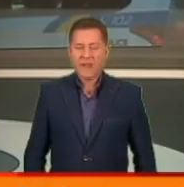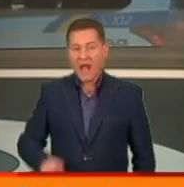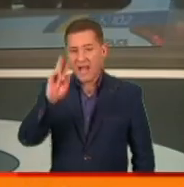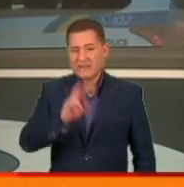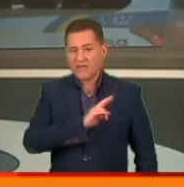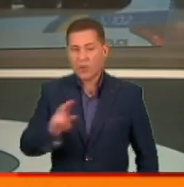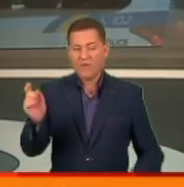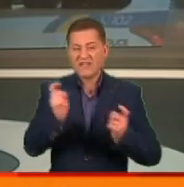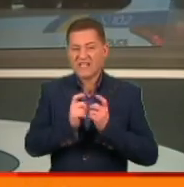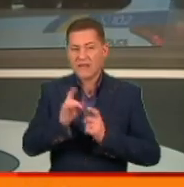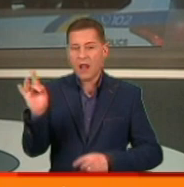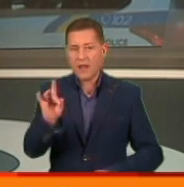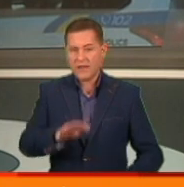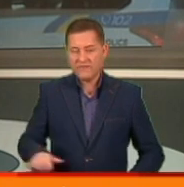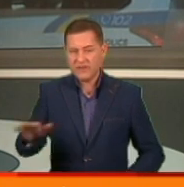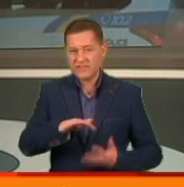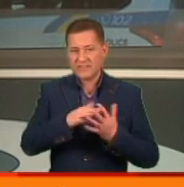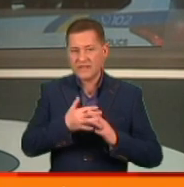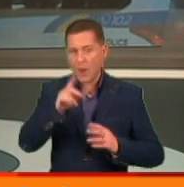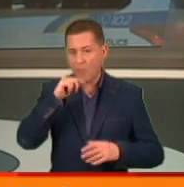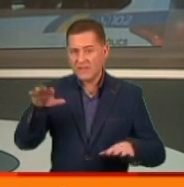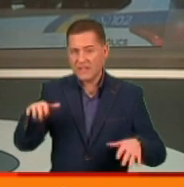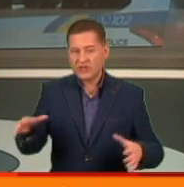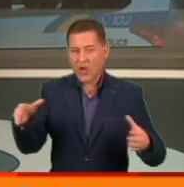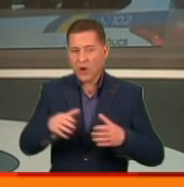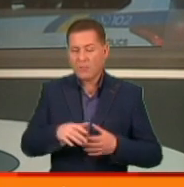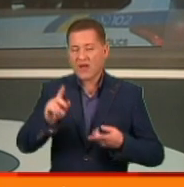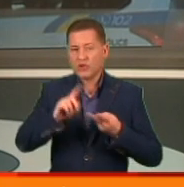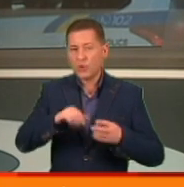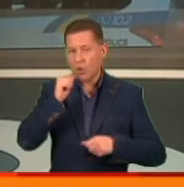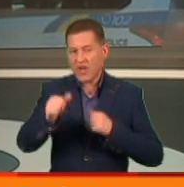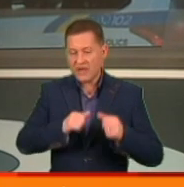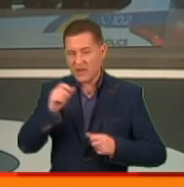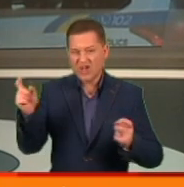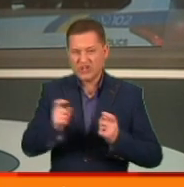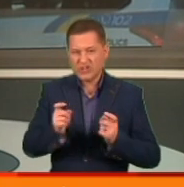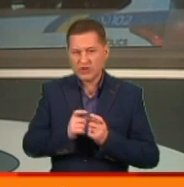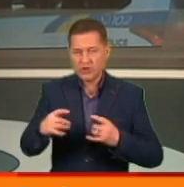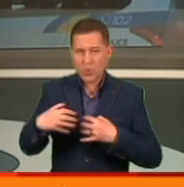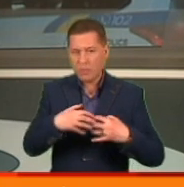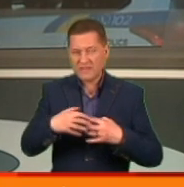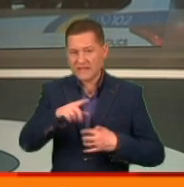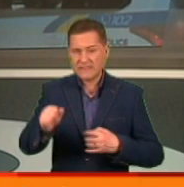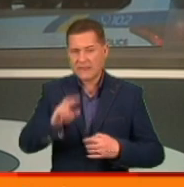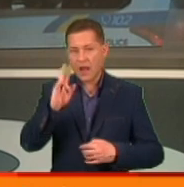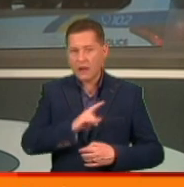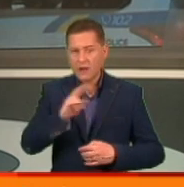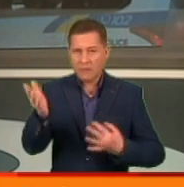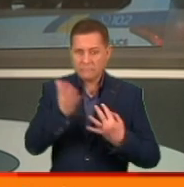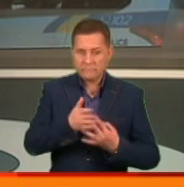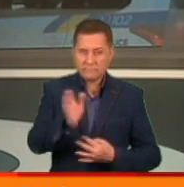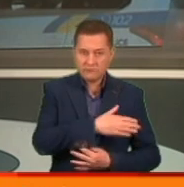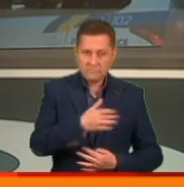Церковний скандал на Рівненщині. У невеличкому селі Птича громада вже другий рік чубиться за місцевий храм. Селяни поділилися на два